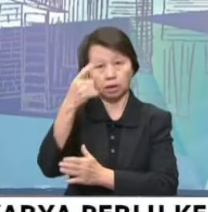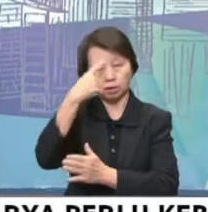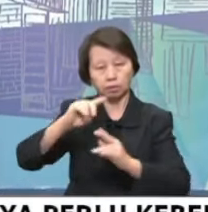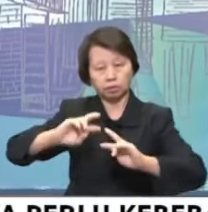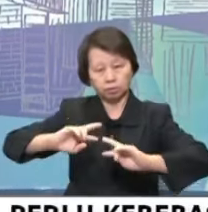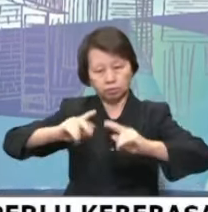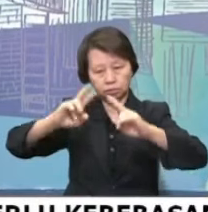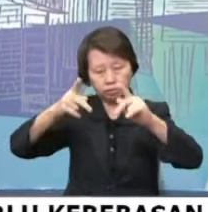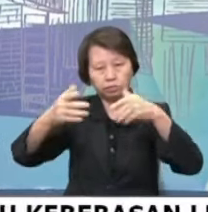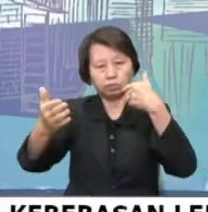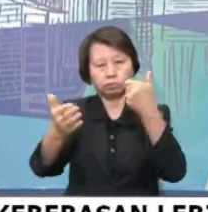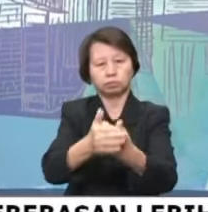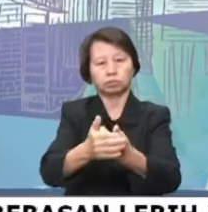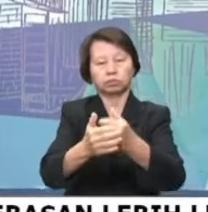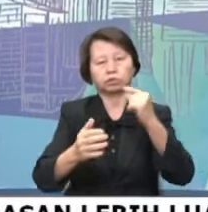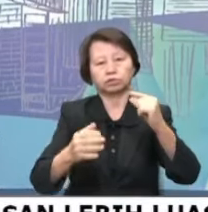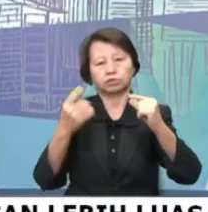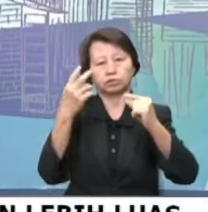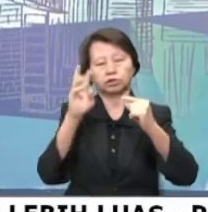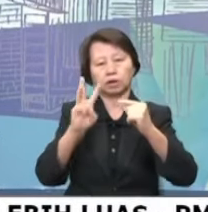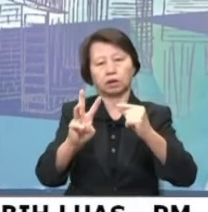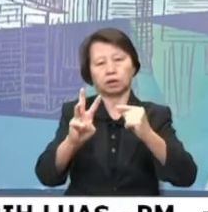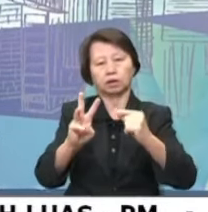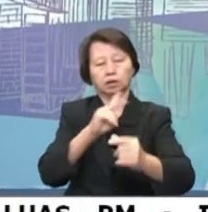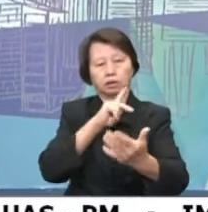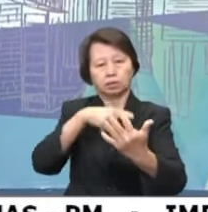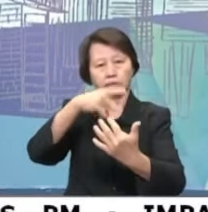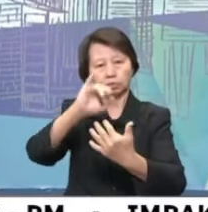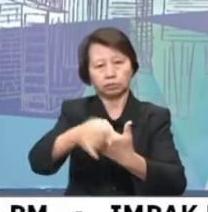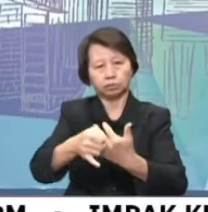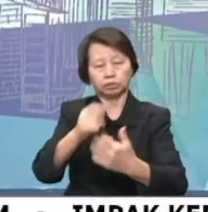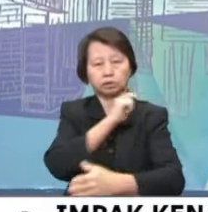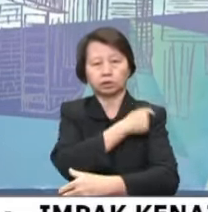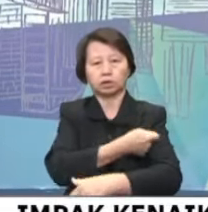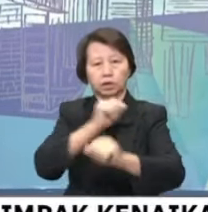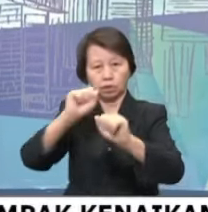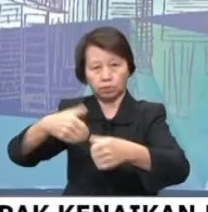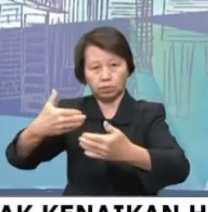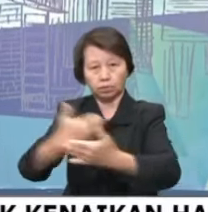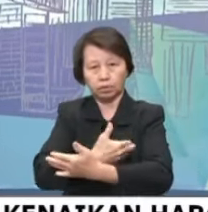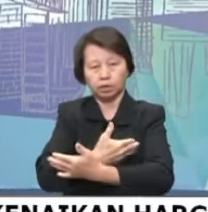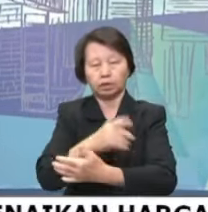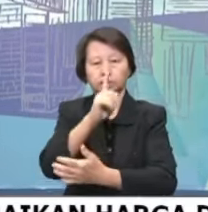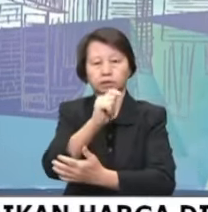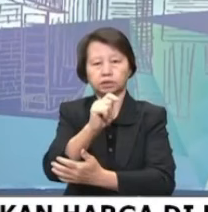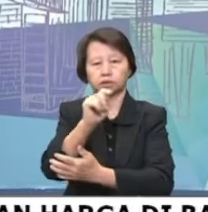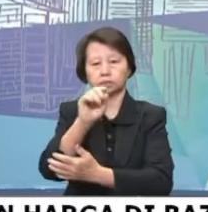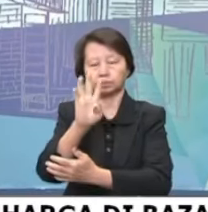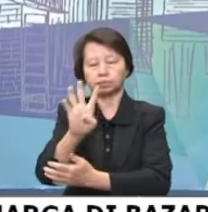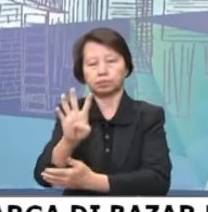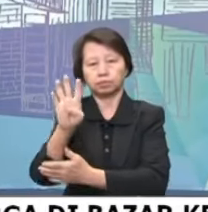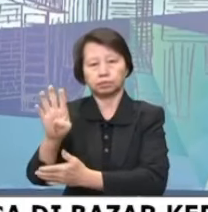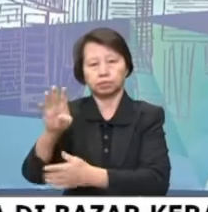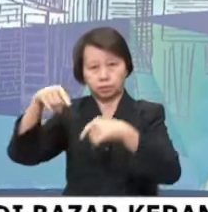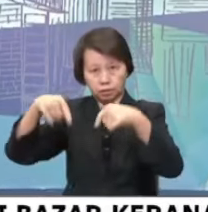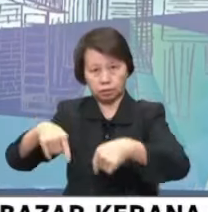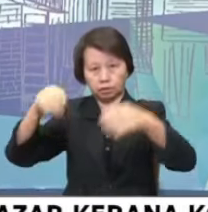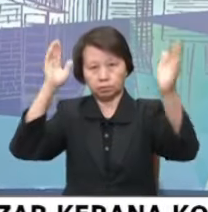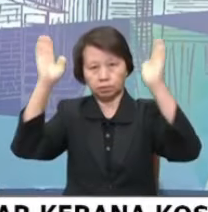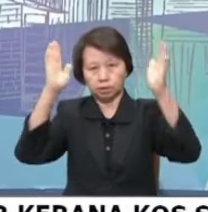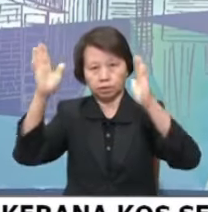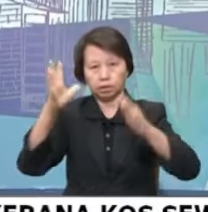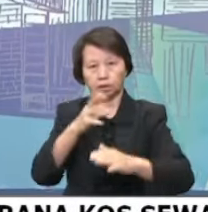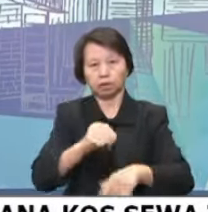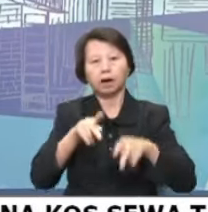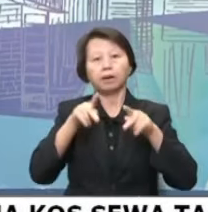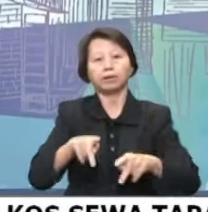pembangunan sehingga 10 GW projek tenaga boleh diperbaharui ataupun TBB di Malaysia, dan pihak manakah